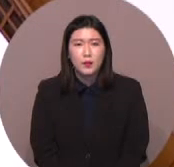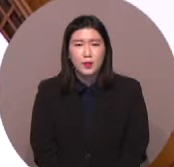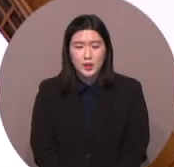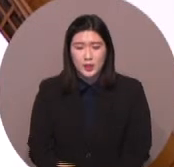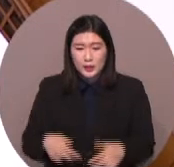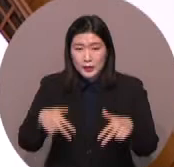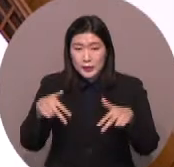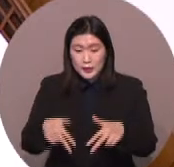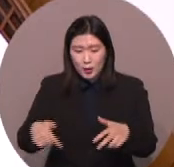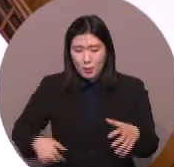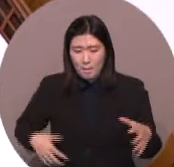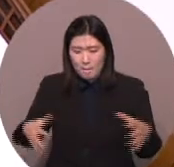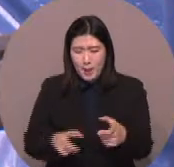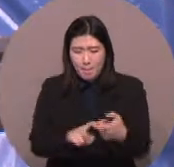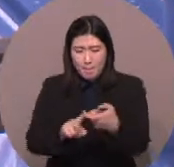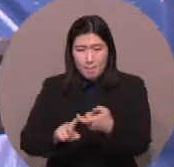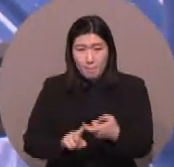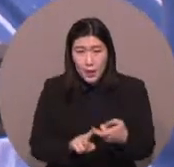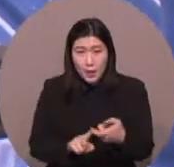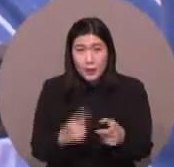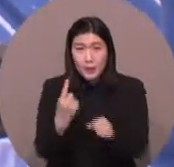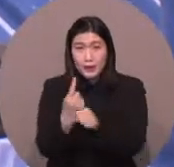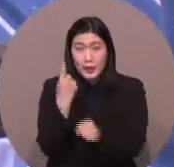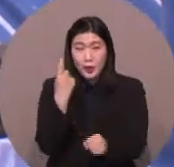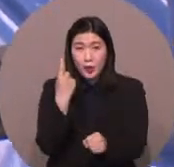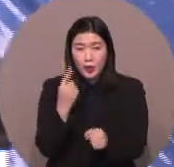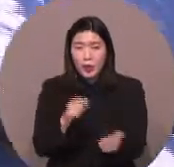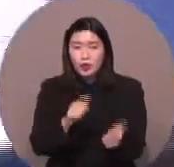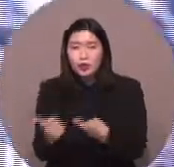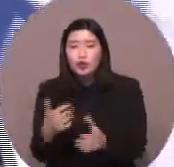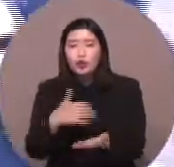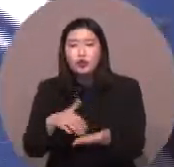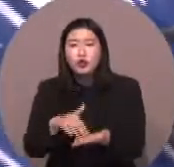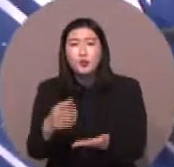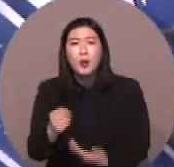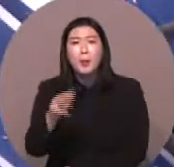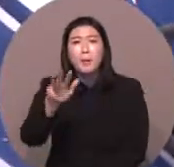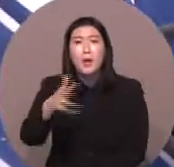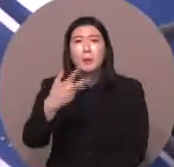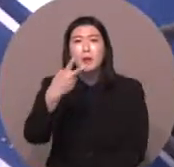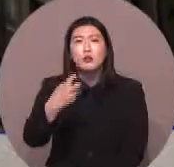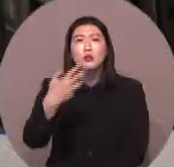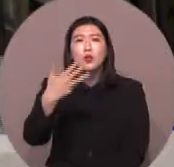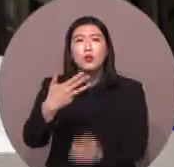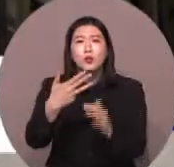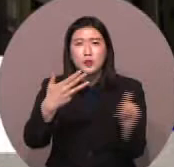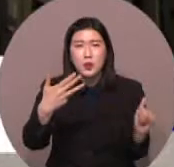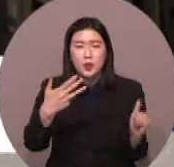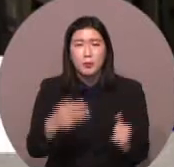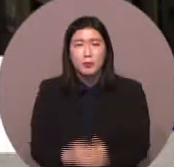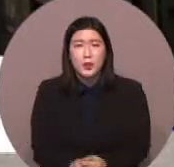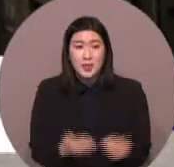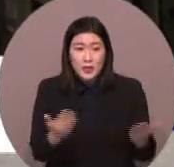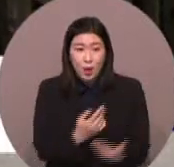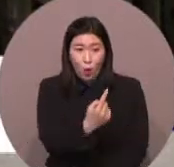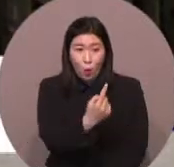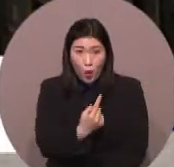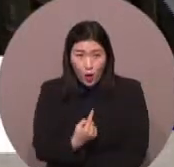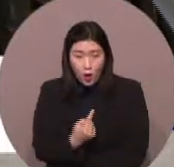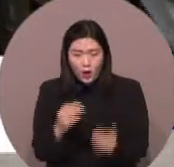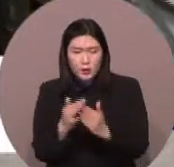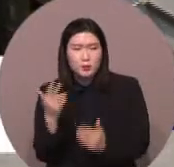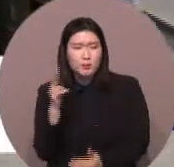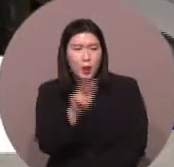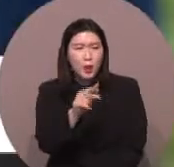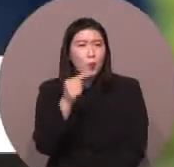민주노총에 따르면 지난해 산업 현장에서 828명의 노동자가 사망했습니다. 출근했지만 퇴근하지